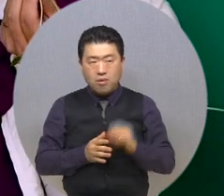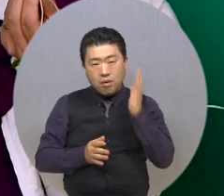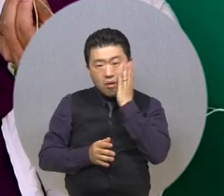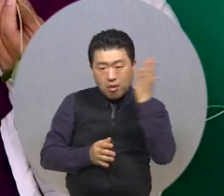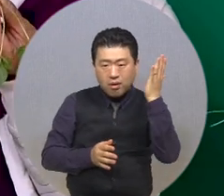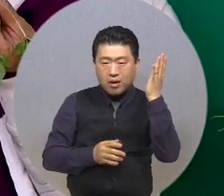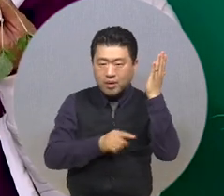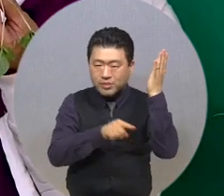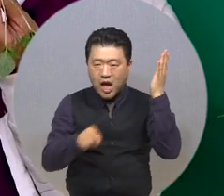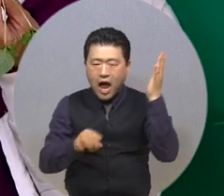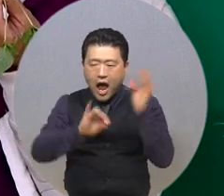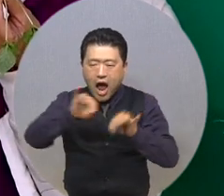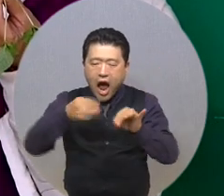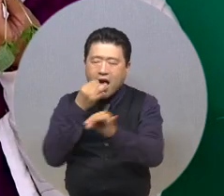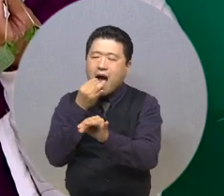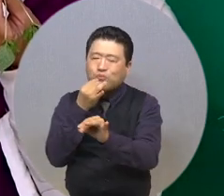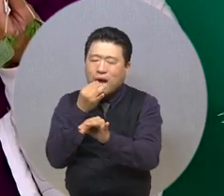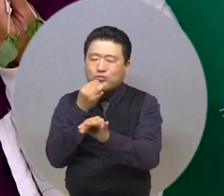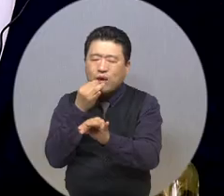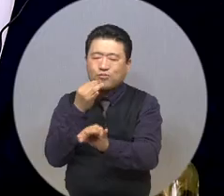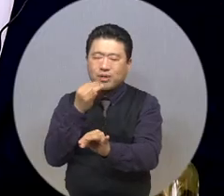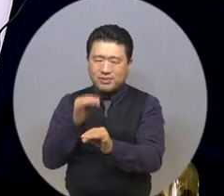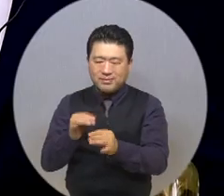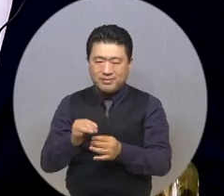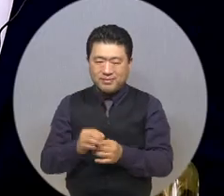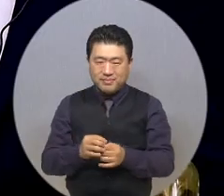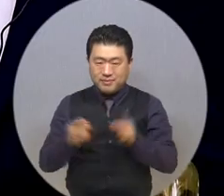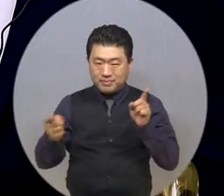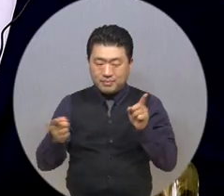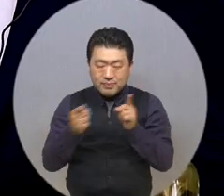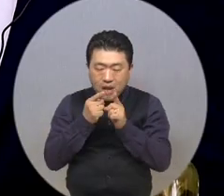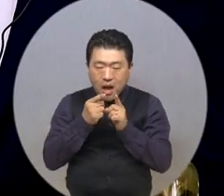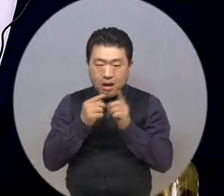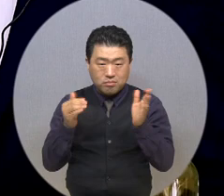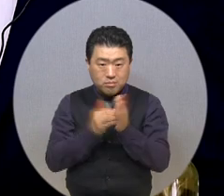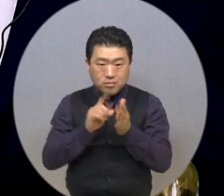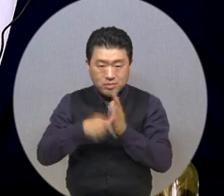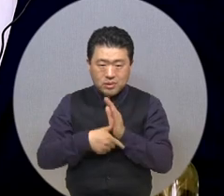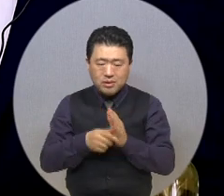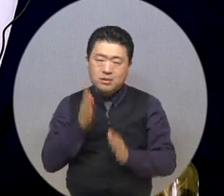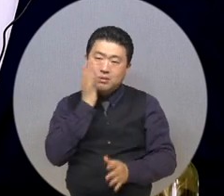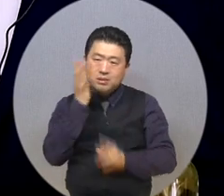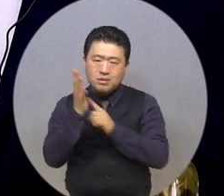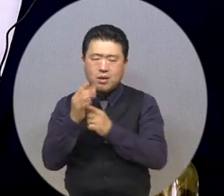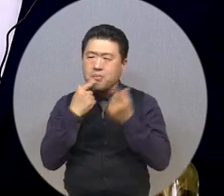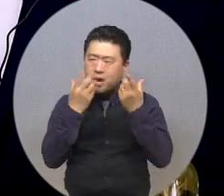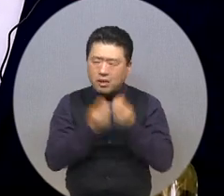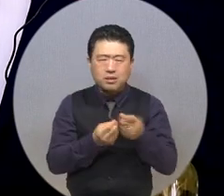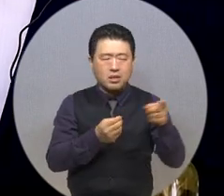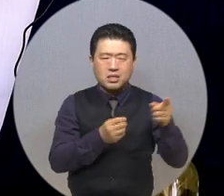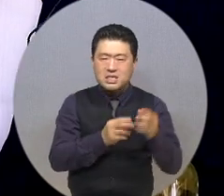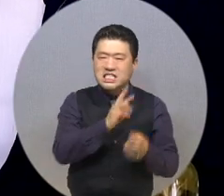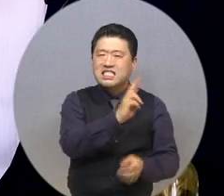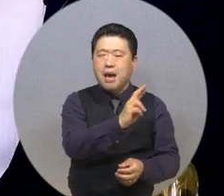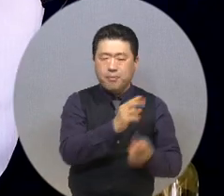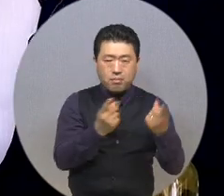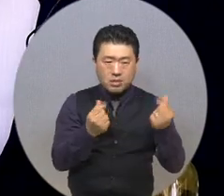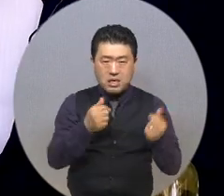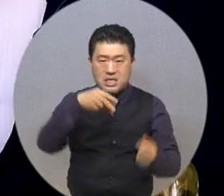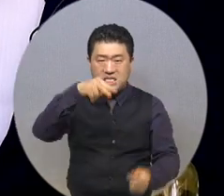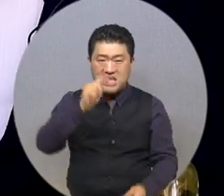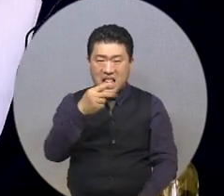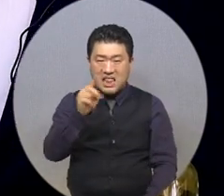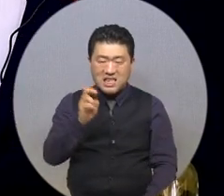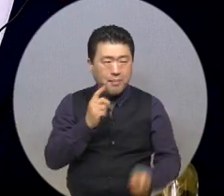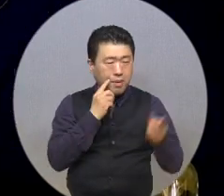뿌리부터 이렇게? 예, 예, 맞습니다. 야. 이 색삭쌈이 진짜 인삼. 그리고 우리 요즘에 산삼 많이 먹잖아요,